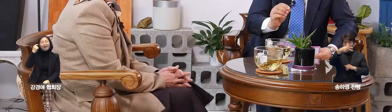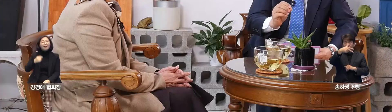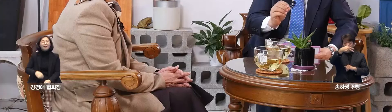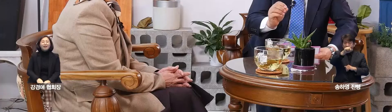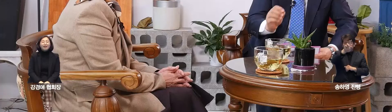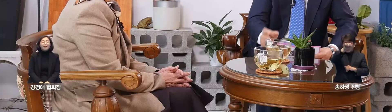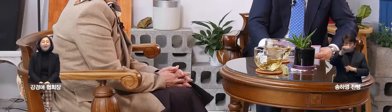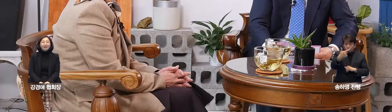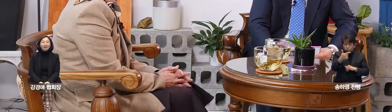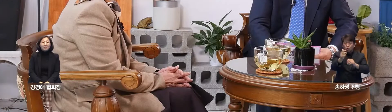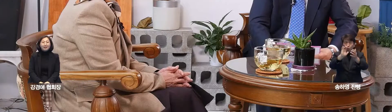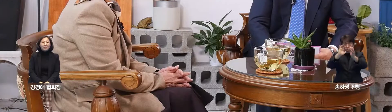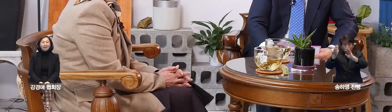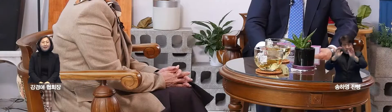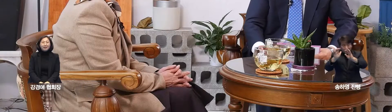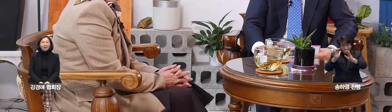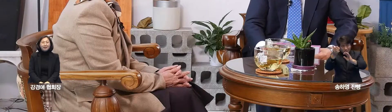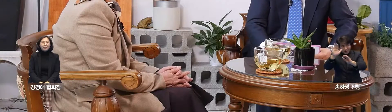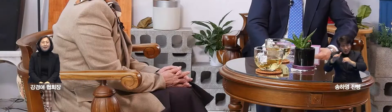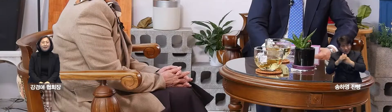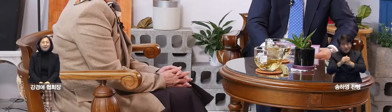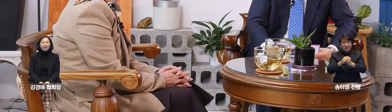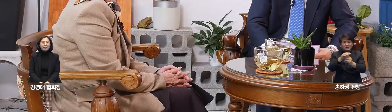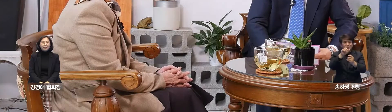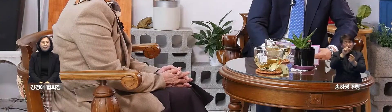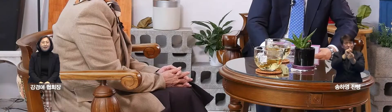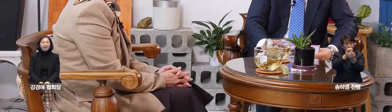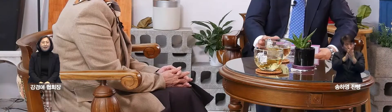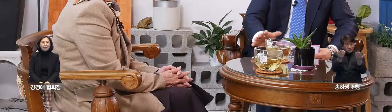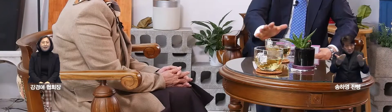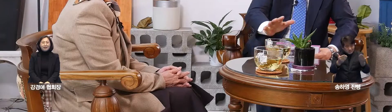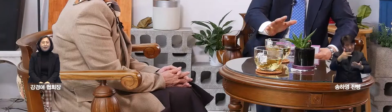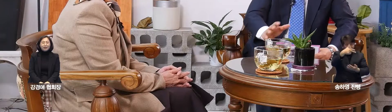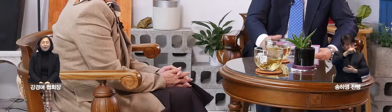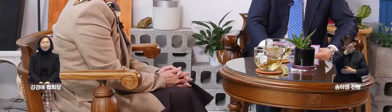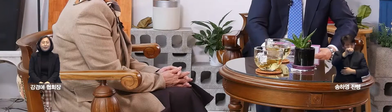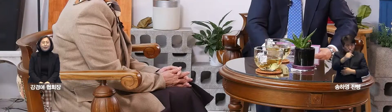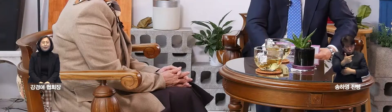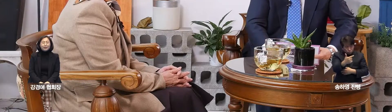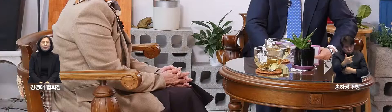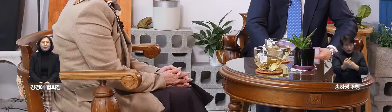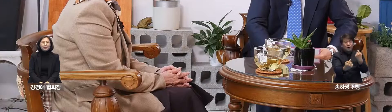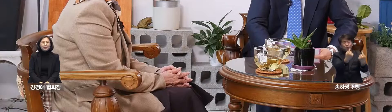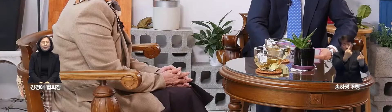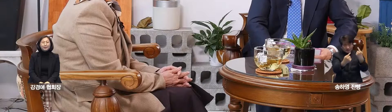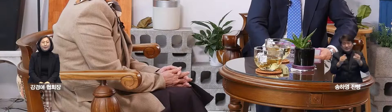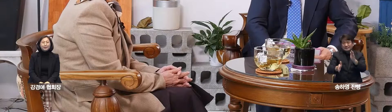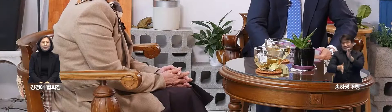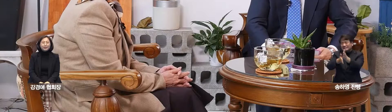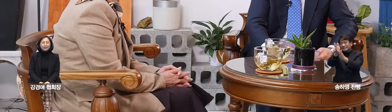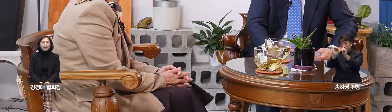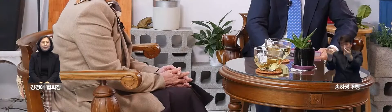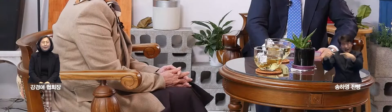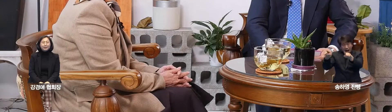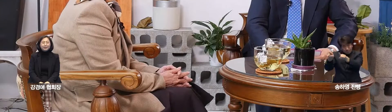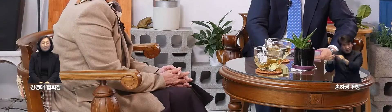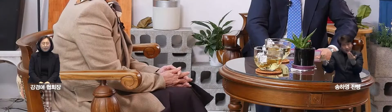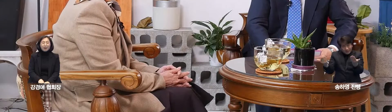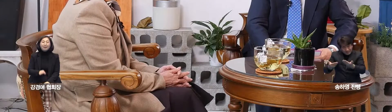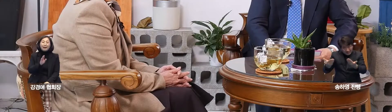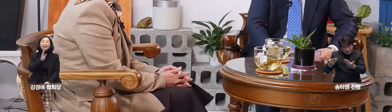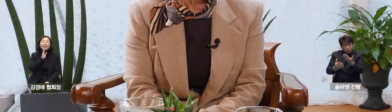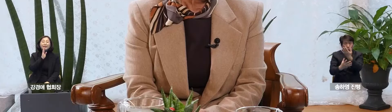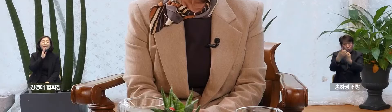자문회의라고 자문회의라고 했는데 실제 일은 자문이라기보다도 시민들과 함께하는 통일운동 같은 그런 생각이